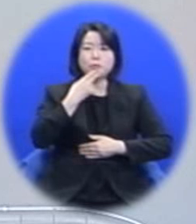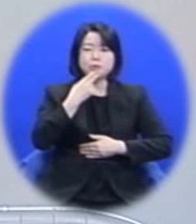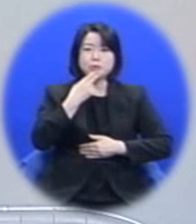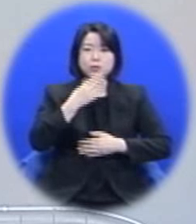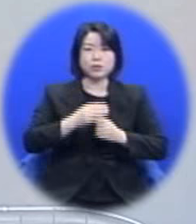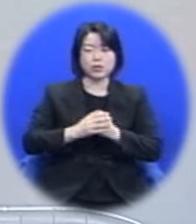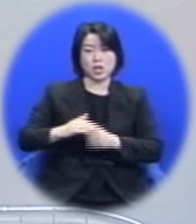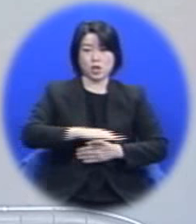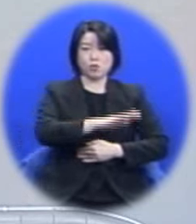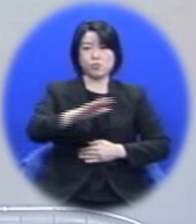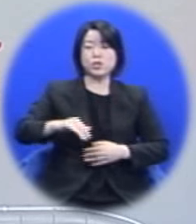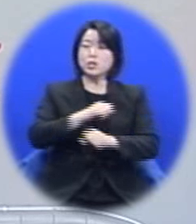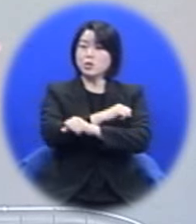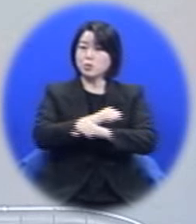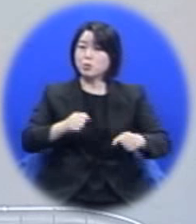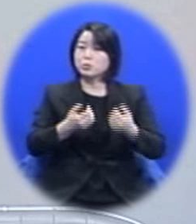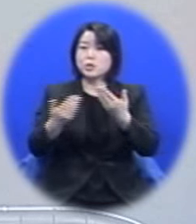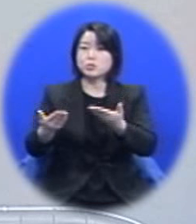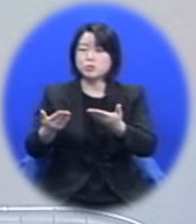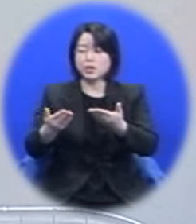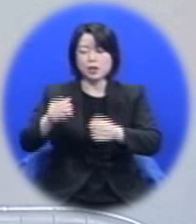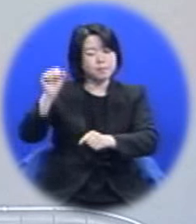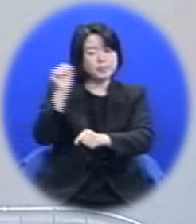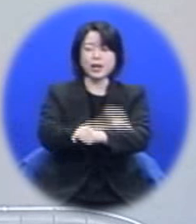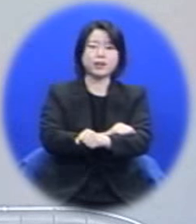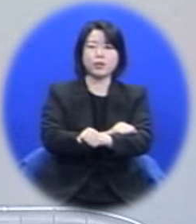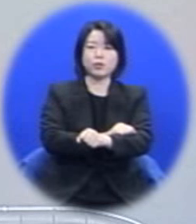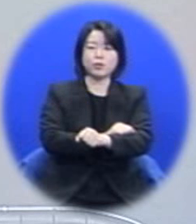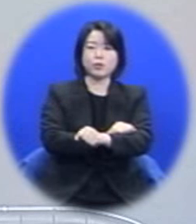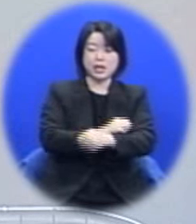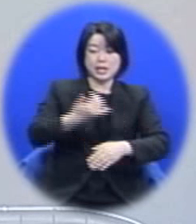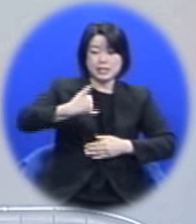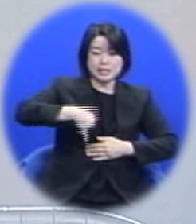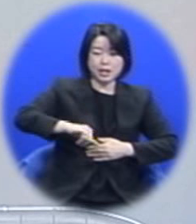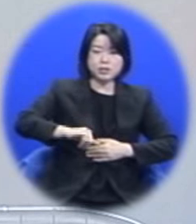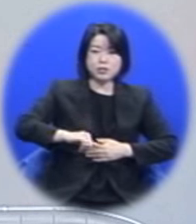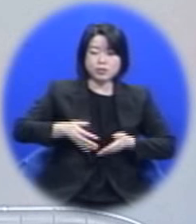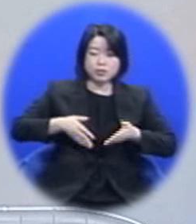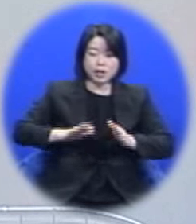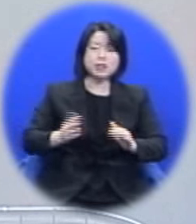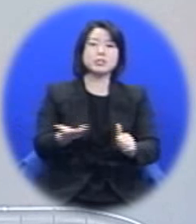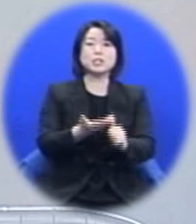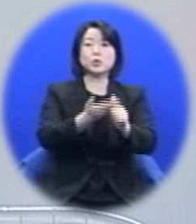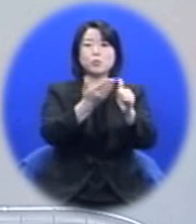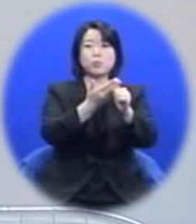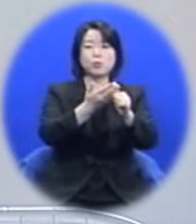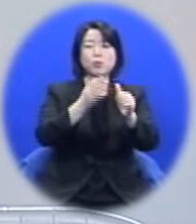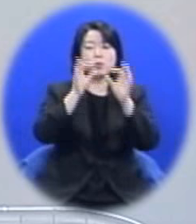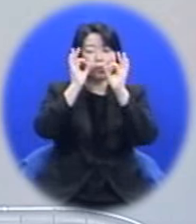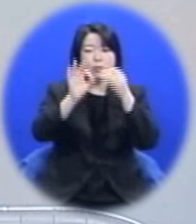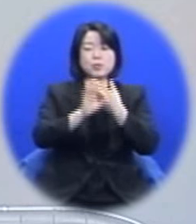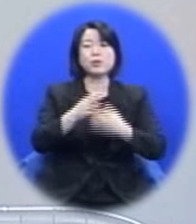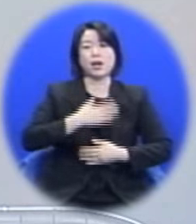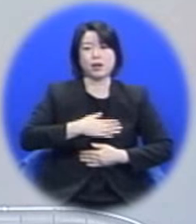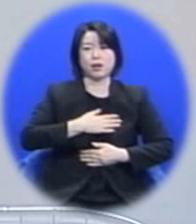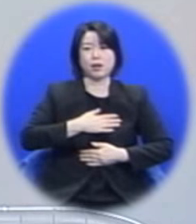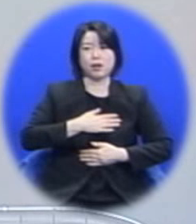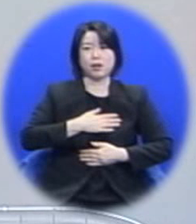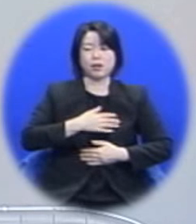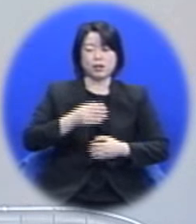우리는 용서하는데 선수라니까요. 자식 만나 길러보면 알아요. 그런데도 용서하는 게